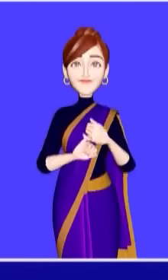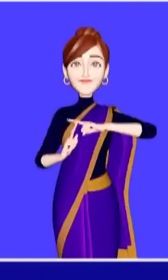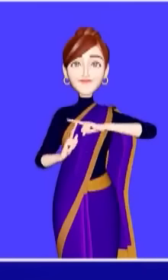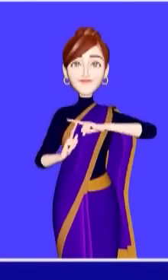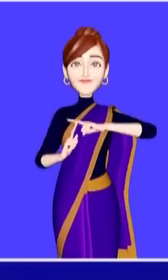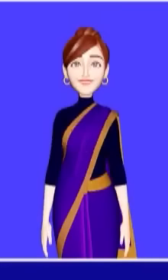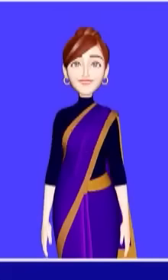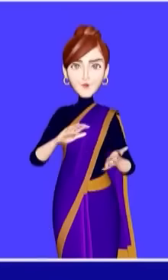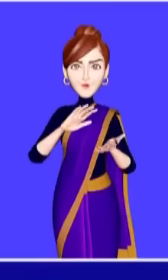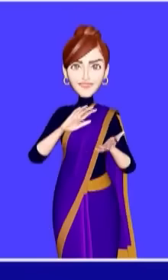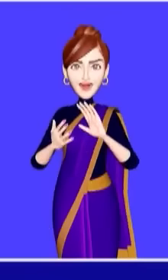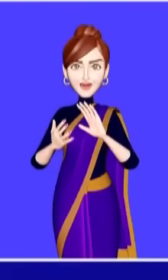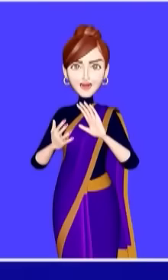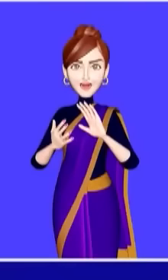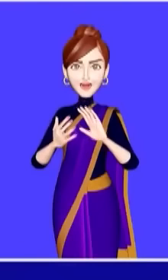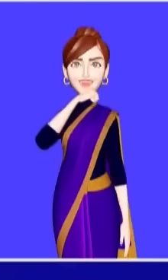जीपीएस होता है,